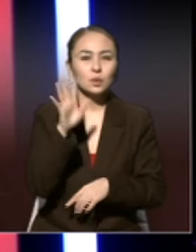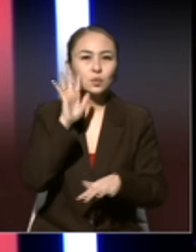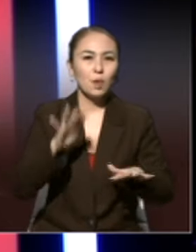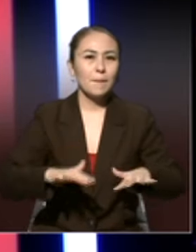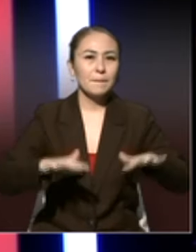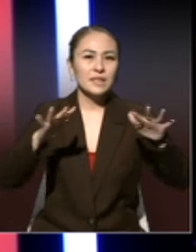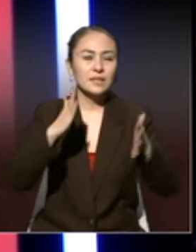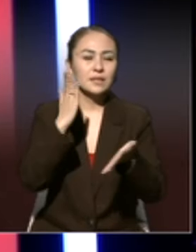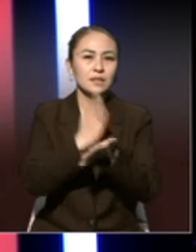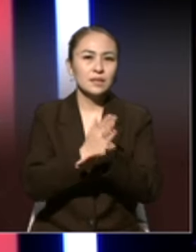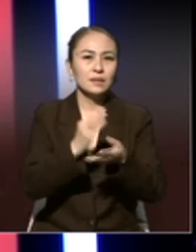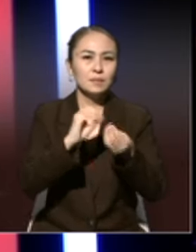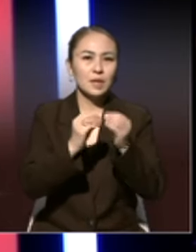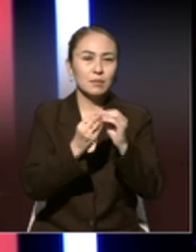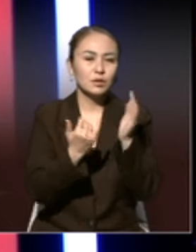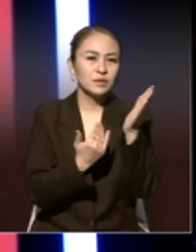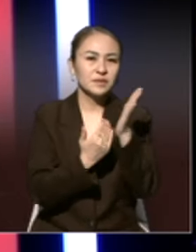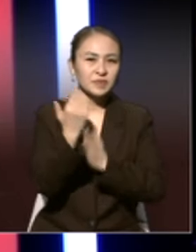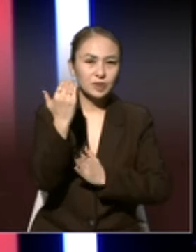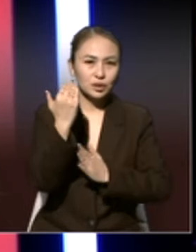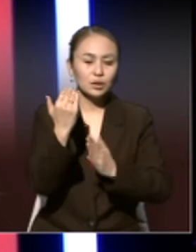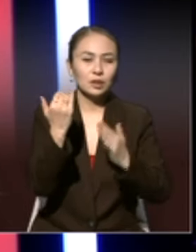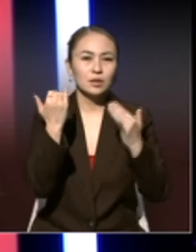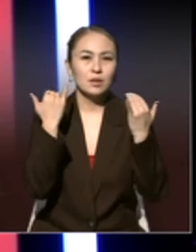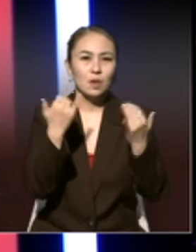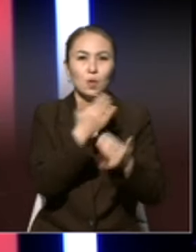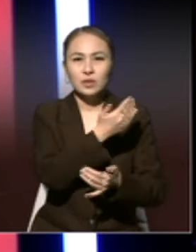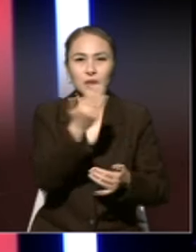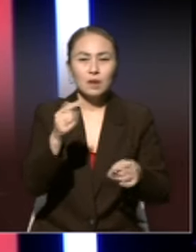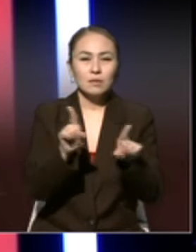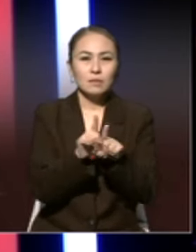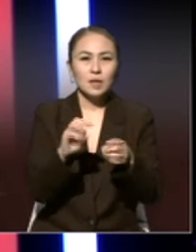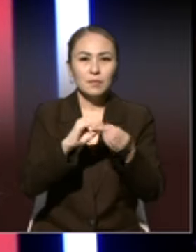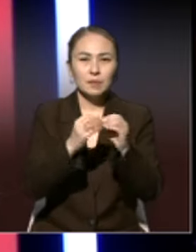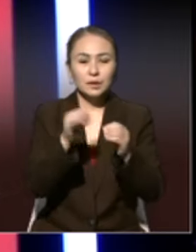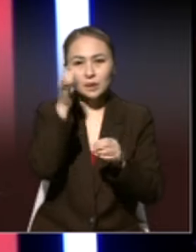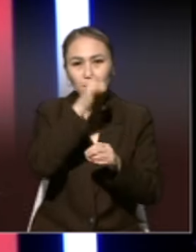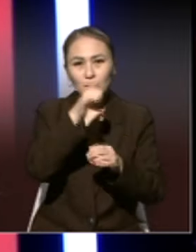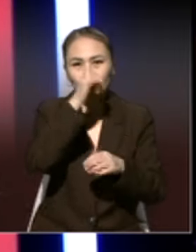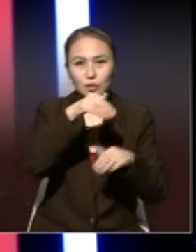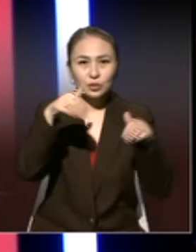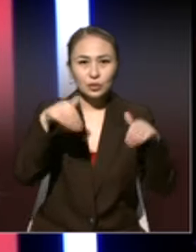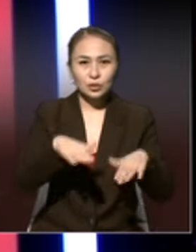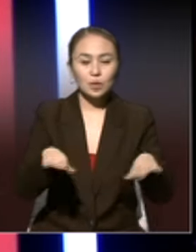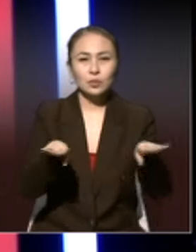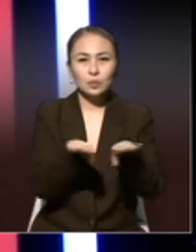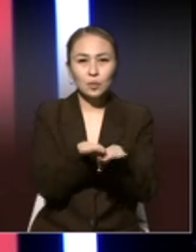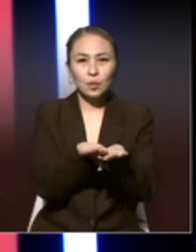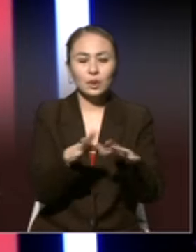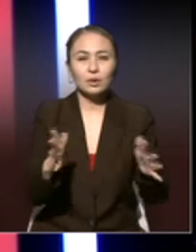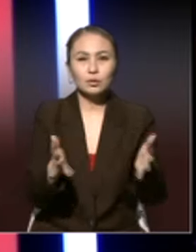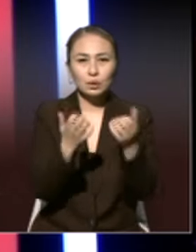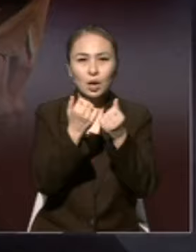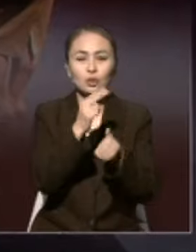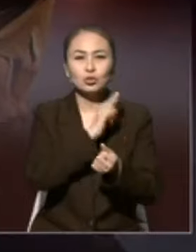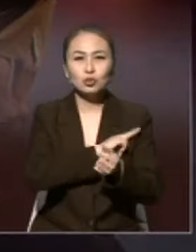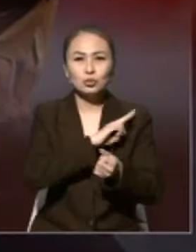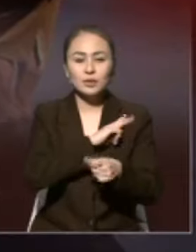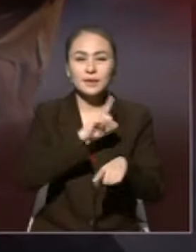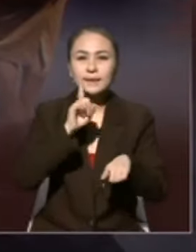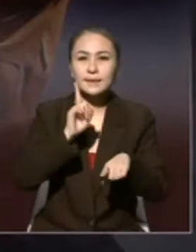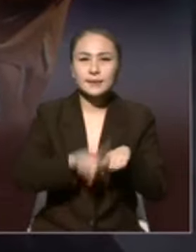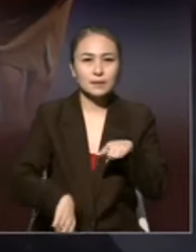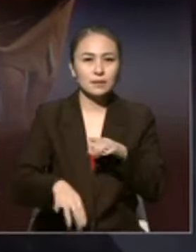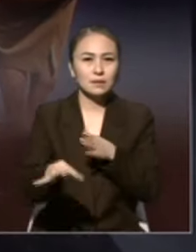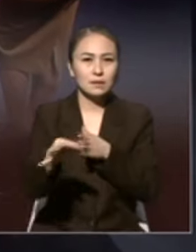басу проблемасы өте жоғарғы деңгейде тұр. Олар да бұл проблеманы ешқалай шеше алмай жатыр. Дегенмен олар құтқару жұмыстарын тез жүргізеді,